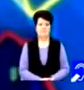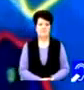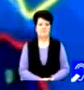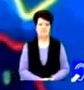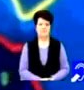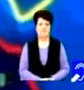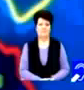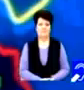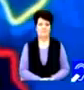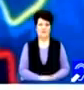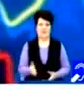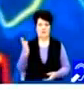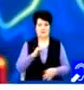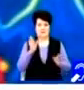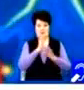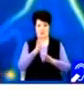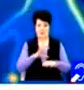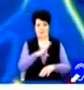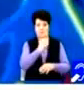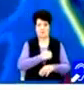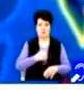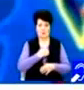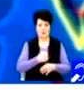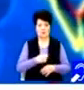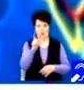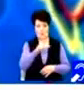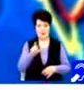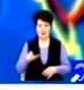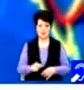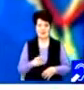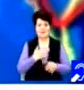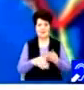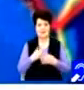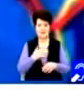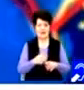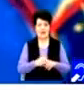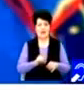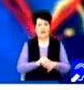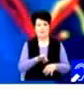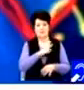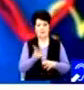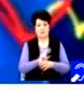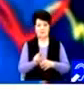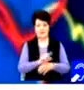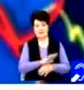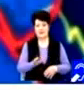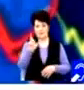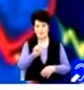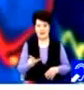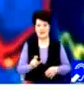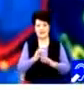Rus după ce soarta a fost crudă cu persoanele cu dizabilități și tulburări mintale Ele au parte și de un tratament inuman în